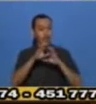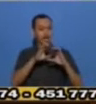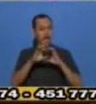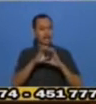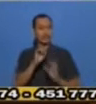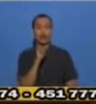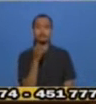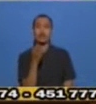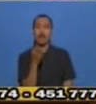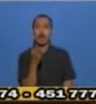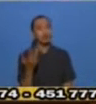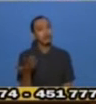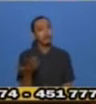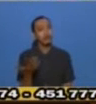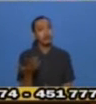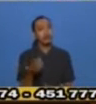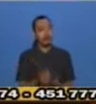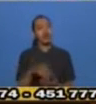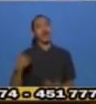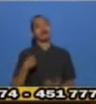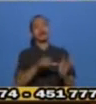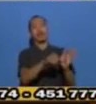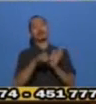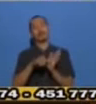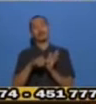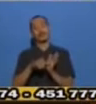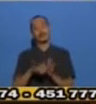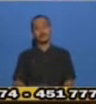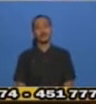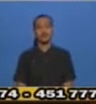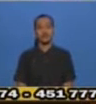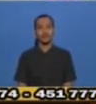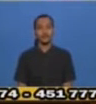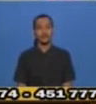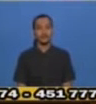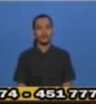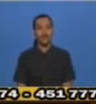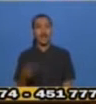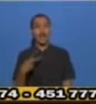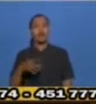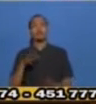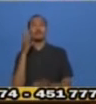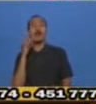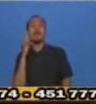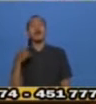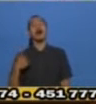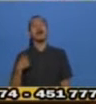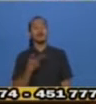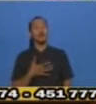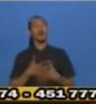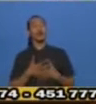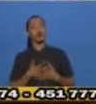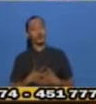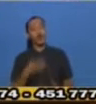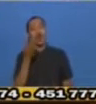karena kami memang belum paham, dibantu, saling membantu. Ya kami sudah punya pengalaman itu dan alhamdulillah